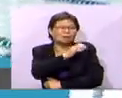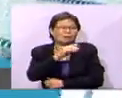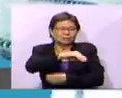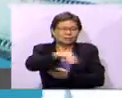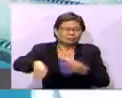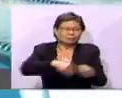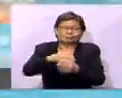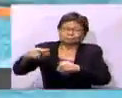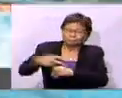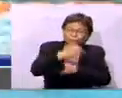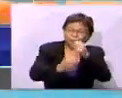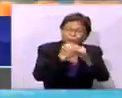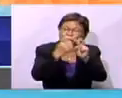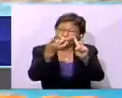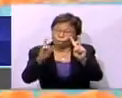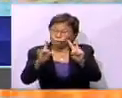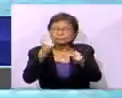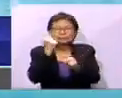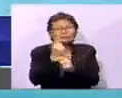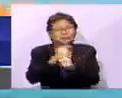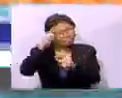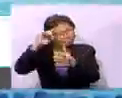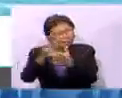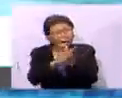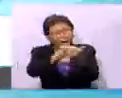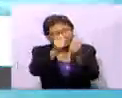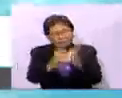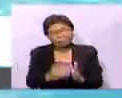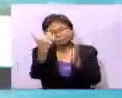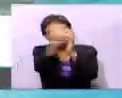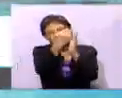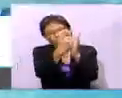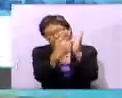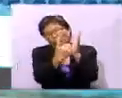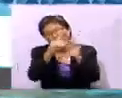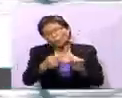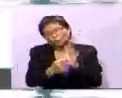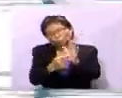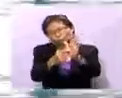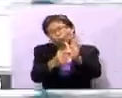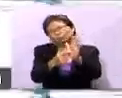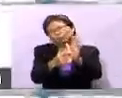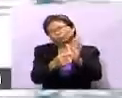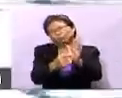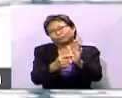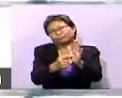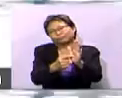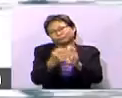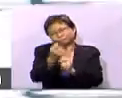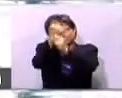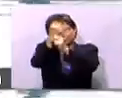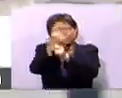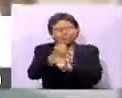alih skuad renang tahun 2008 tetap yakin atlet di senarai mampu mempamerkan sesuatu. Ini termasuk